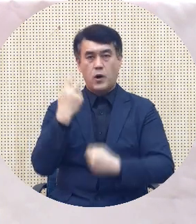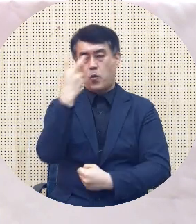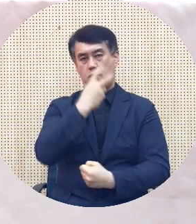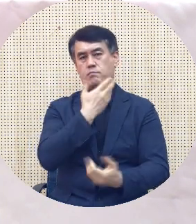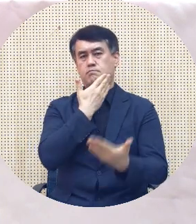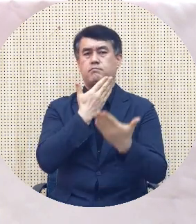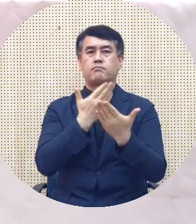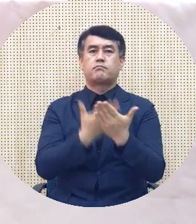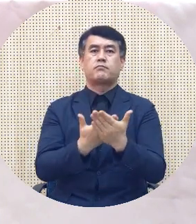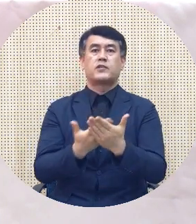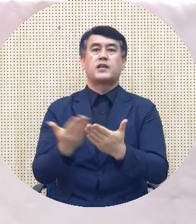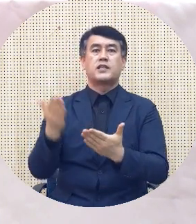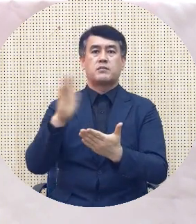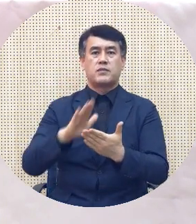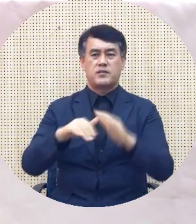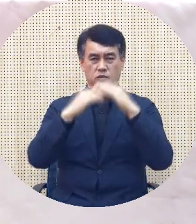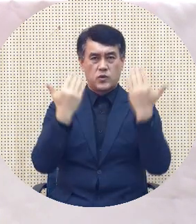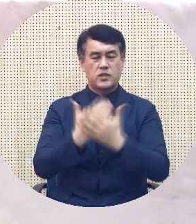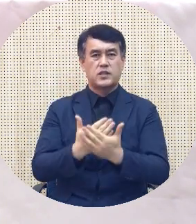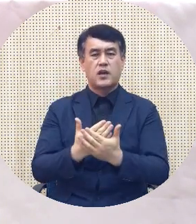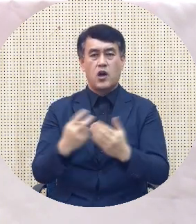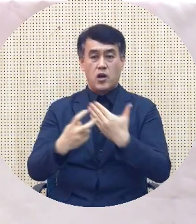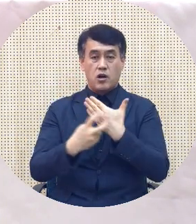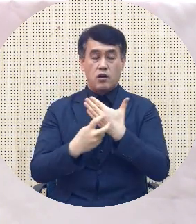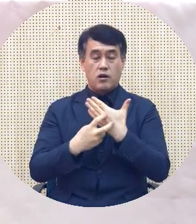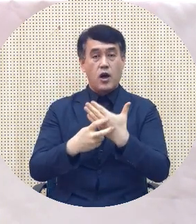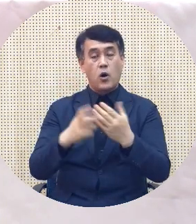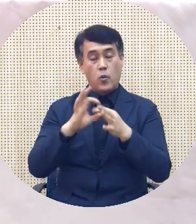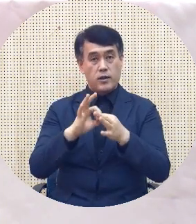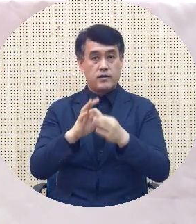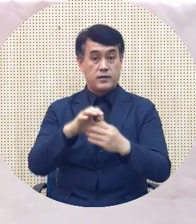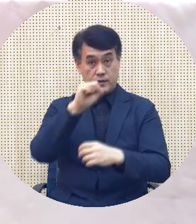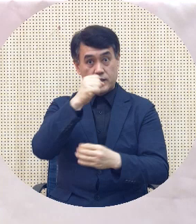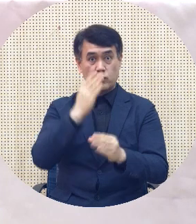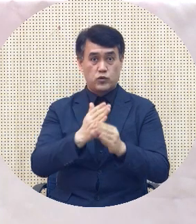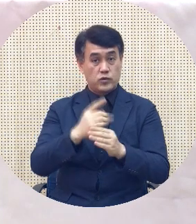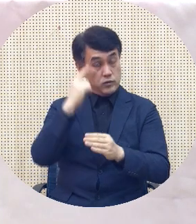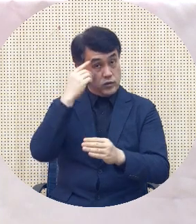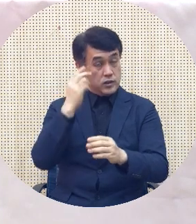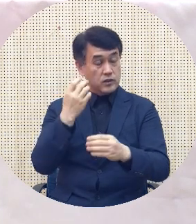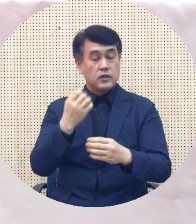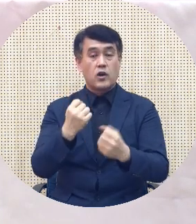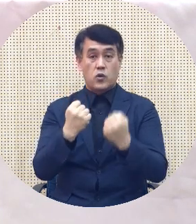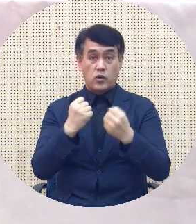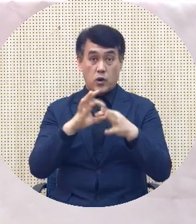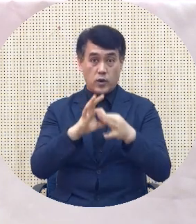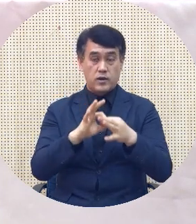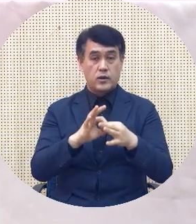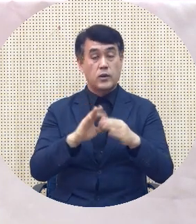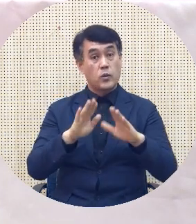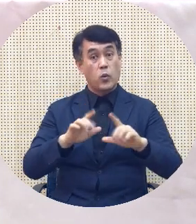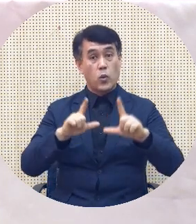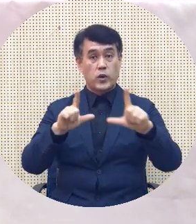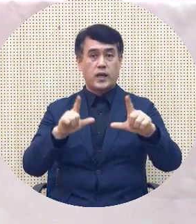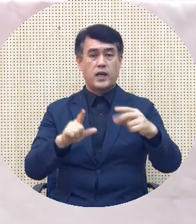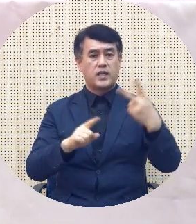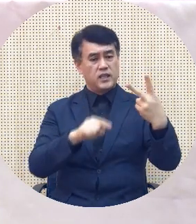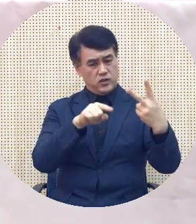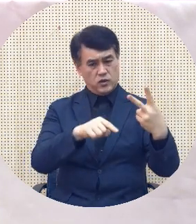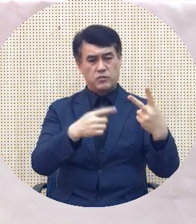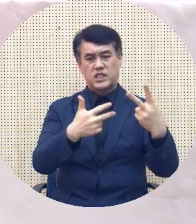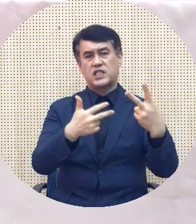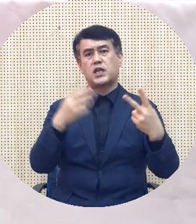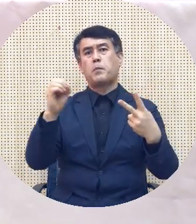중요하지만 전체 보건 예산 중 정신건강 예산이 차지하는 비중은 2021년 올해도